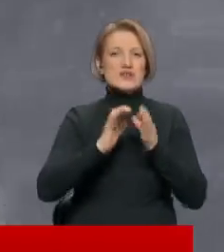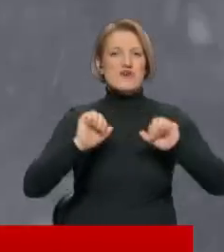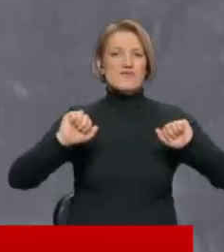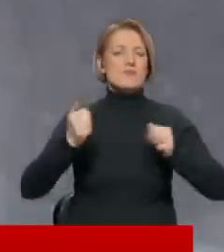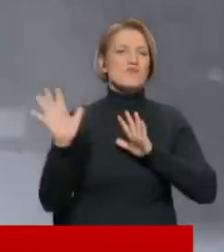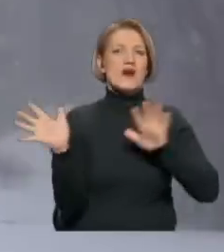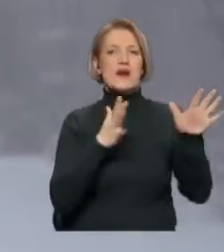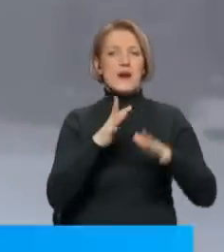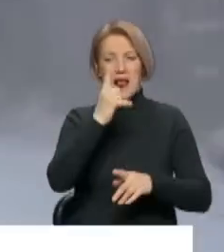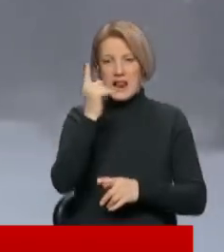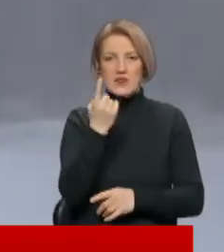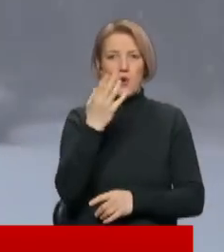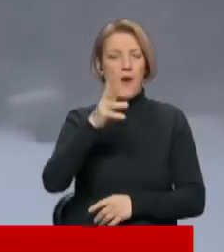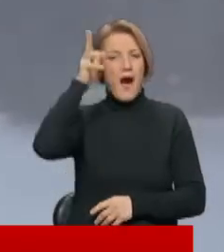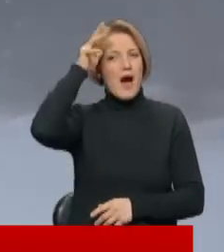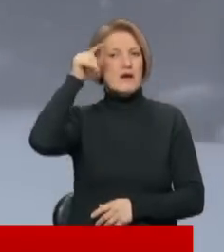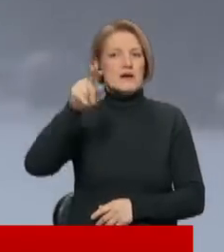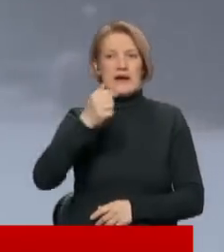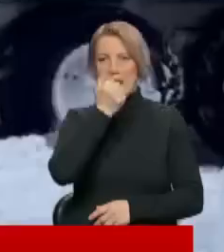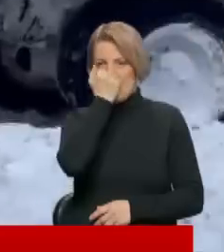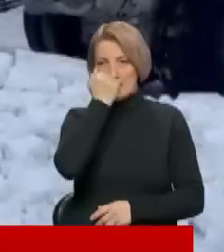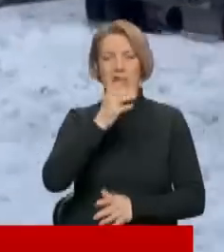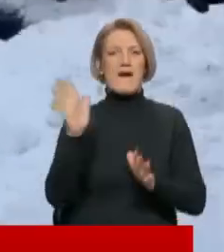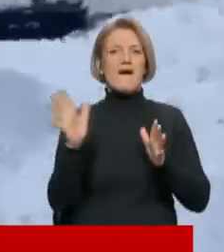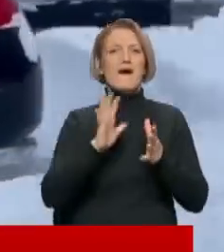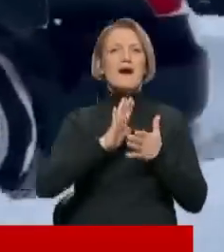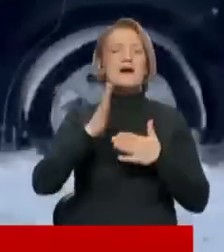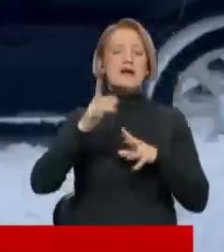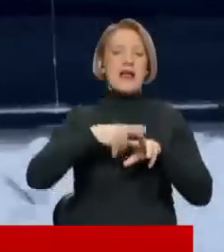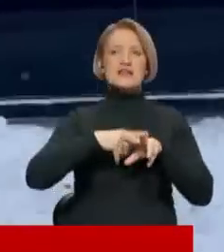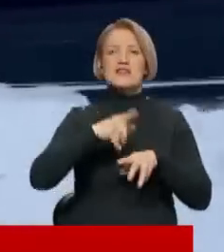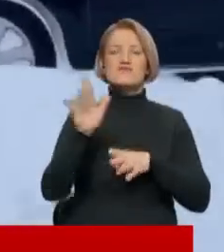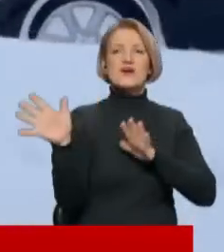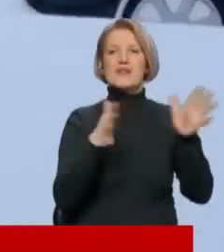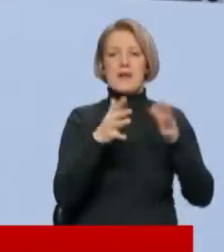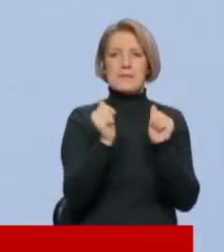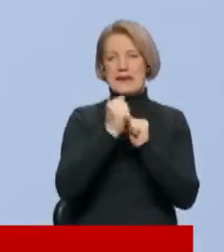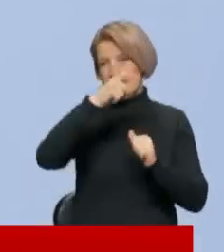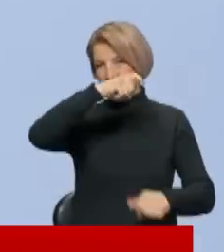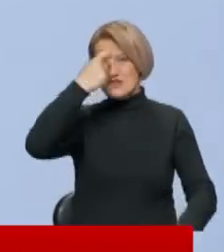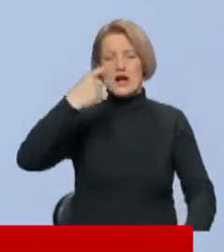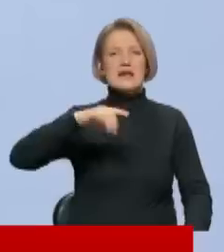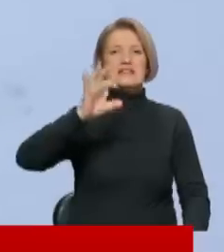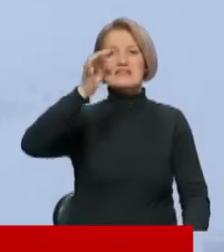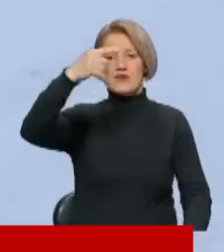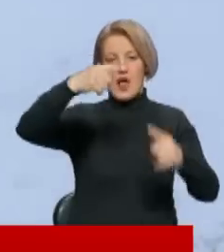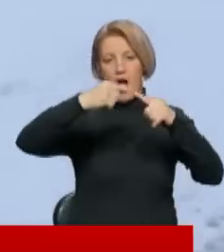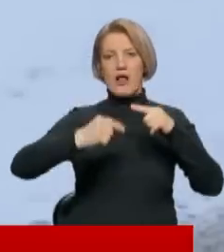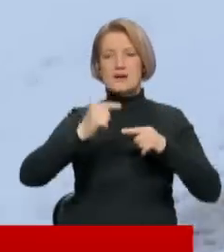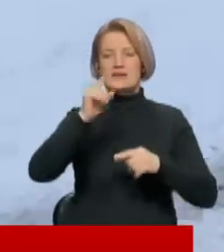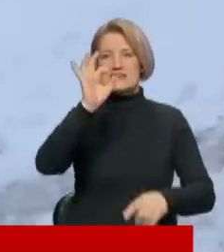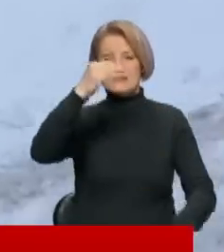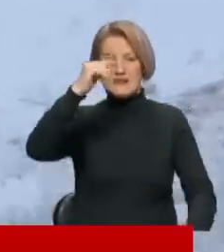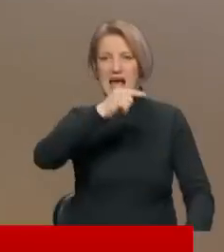karşı karşıya kaldı Amerika Birleşik Devletleri ve Karadayı vuran Ali yıldızıyla birlikte sıcaklık sıfırın altında 48